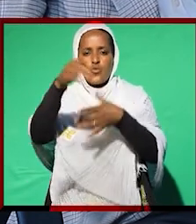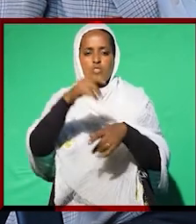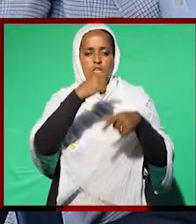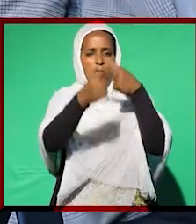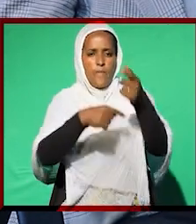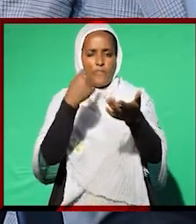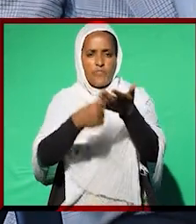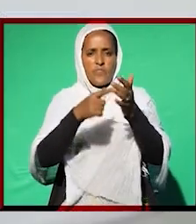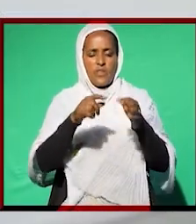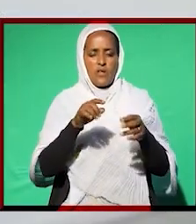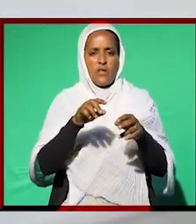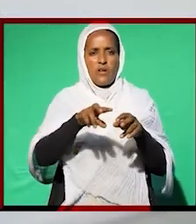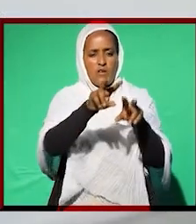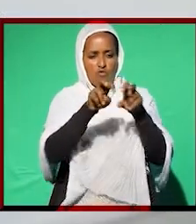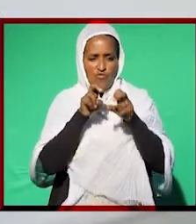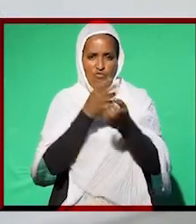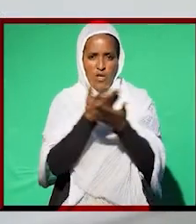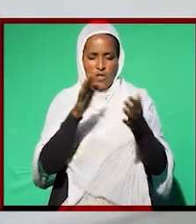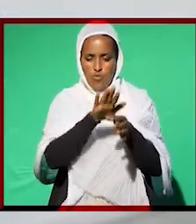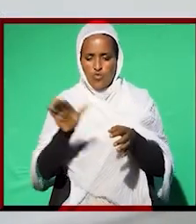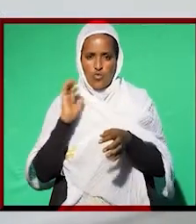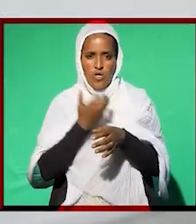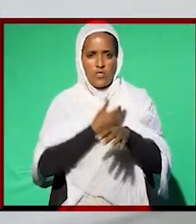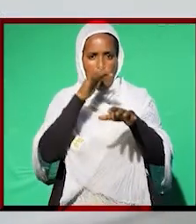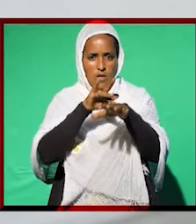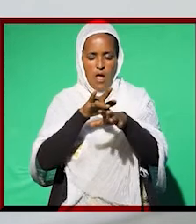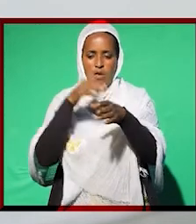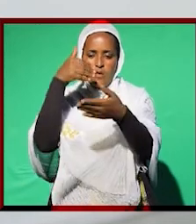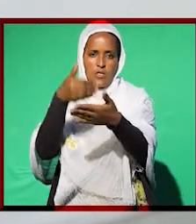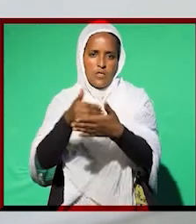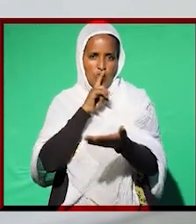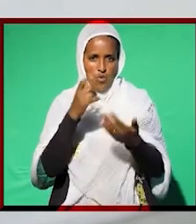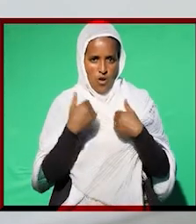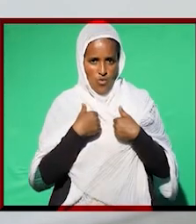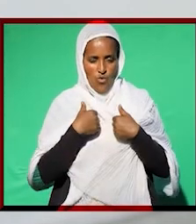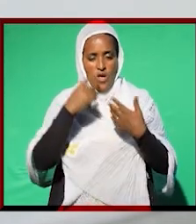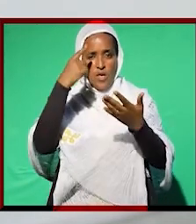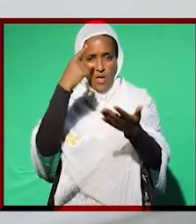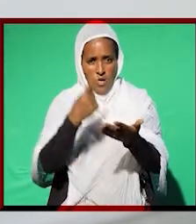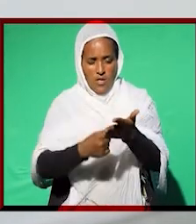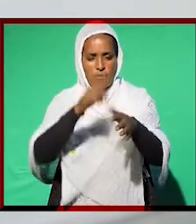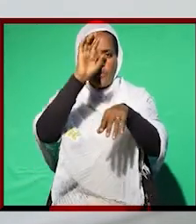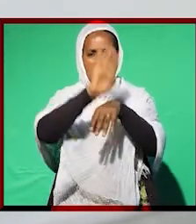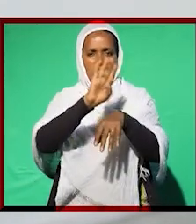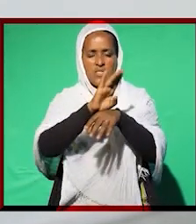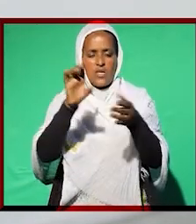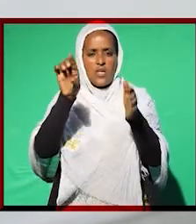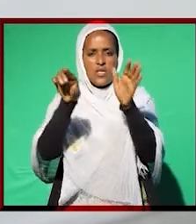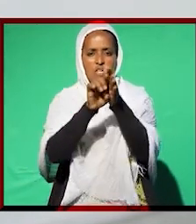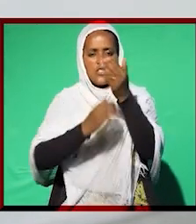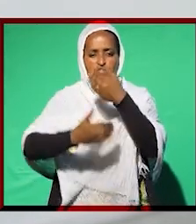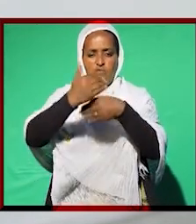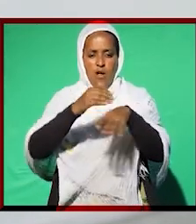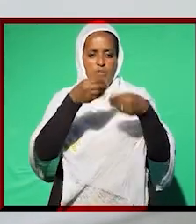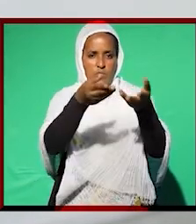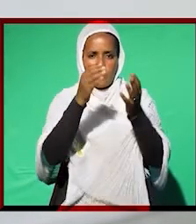ውጭ ማለት ነው እየሄደ የከፋ ነገር በልጆቻችን ላይ እየሰራ ነው ያለው ማለት ነው። ይህን ቤተ ክርስቲያን